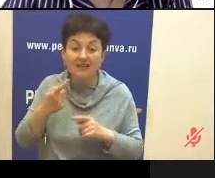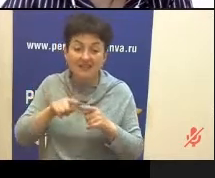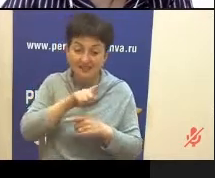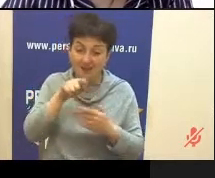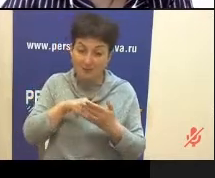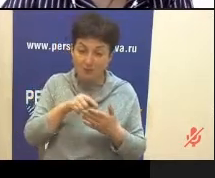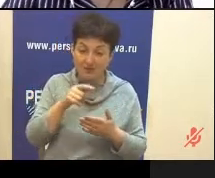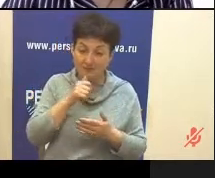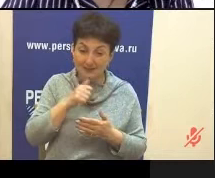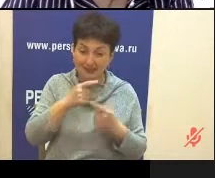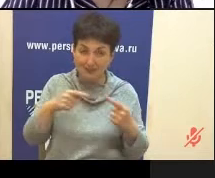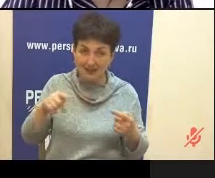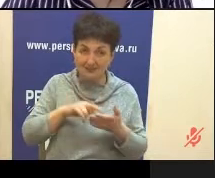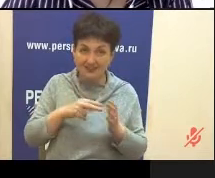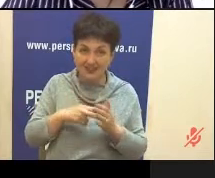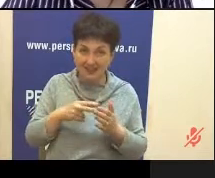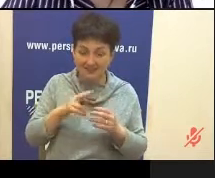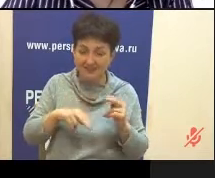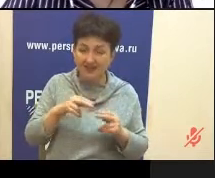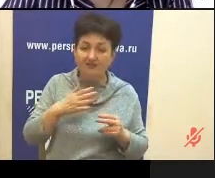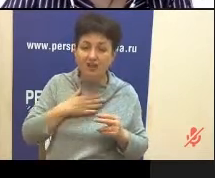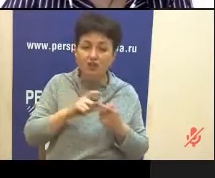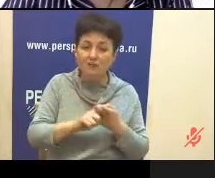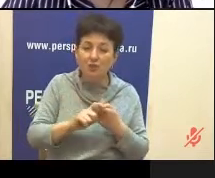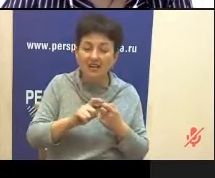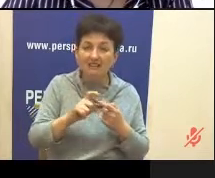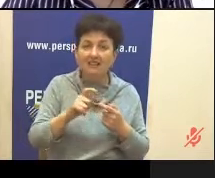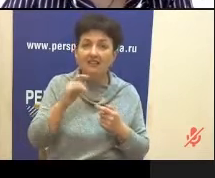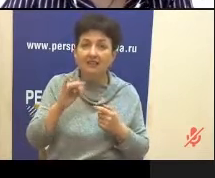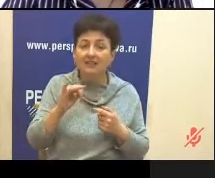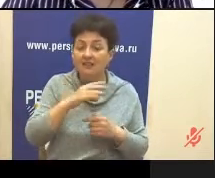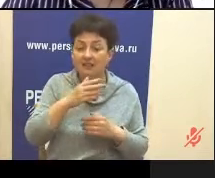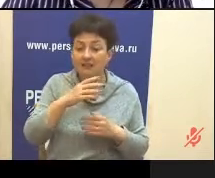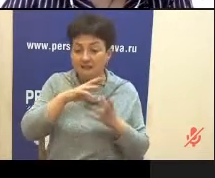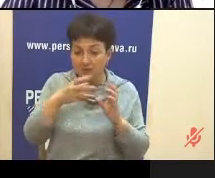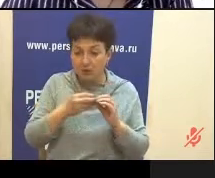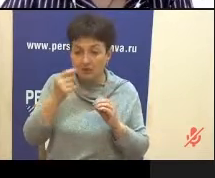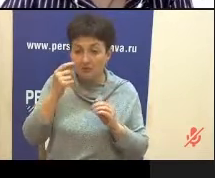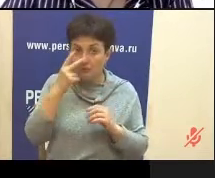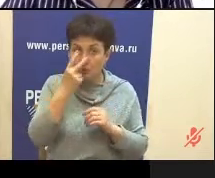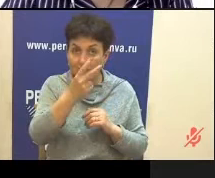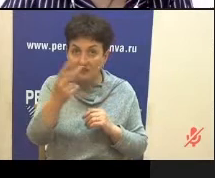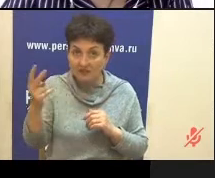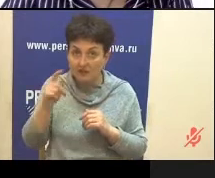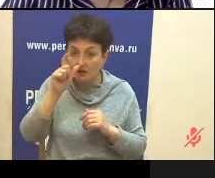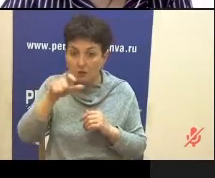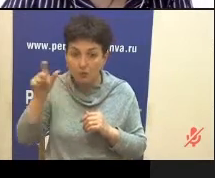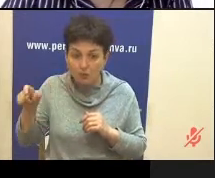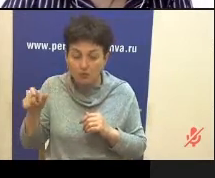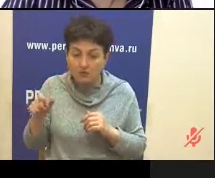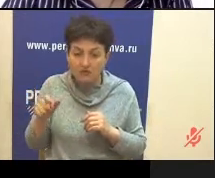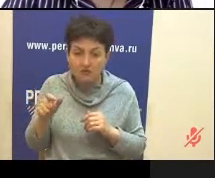мы пытались по-разному встраивать в наши коммуникации, и в результате мы увидели, что